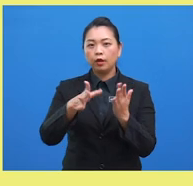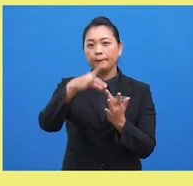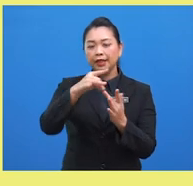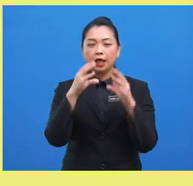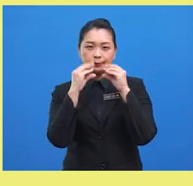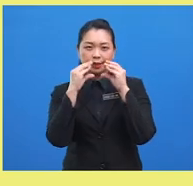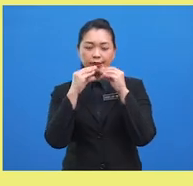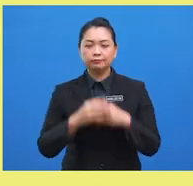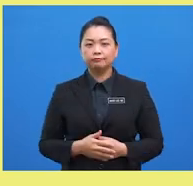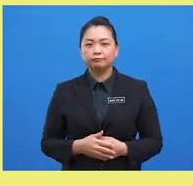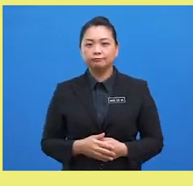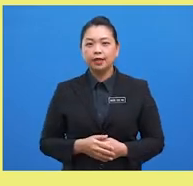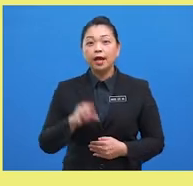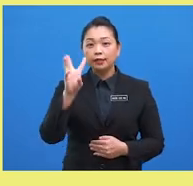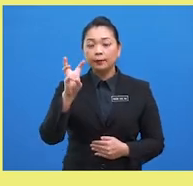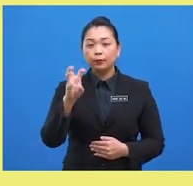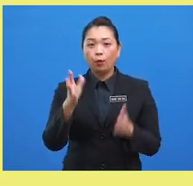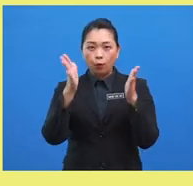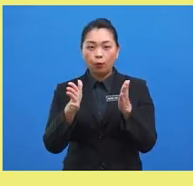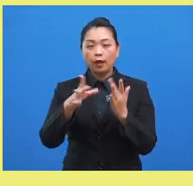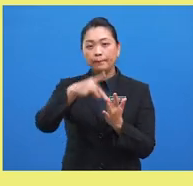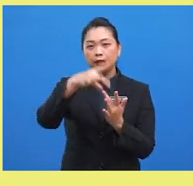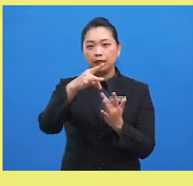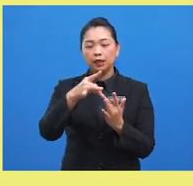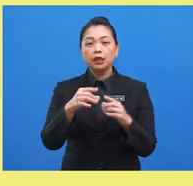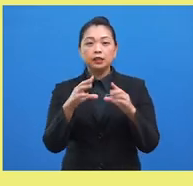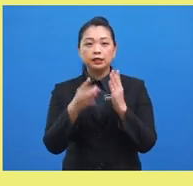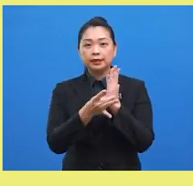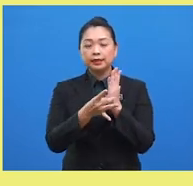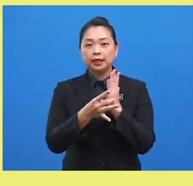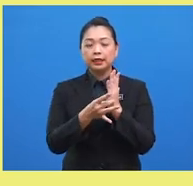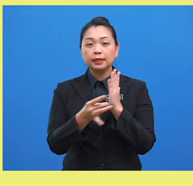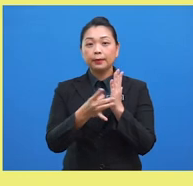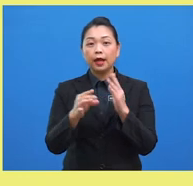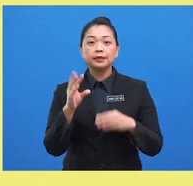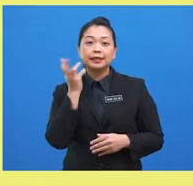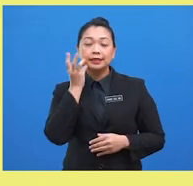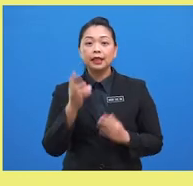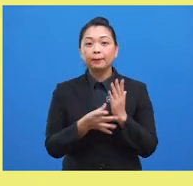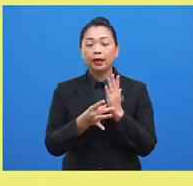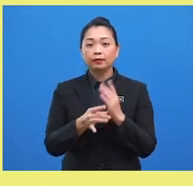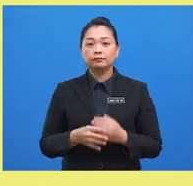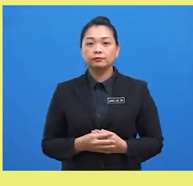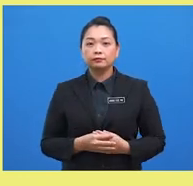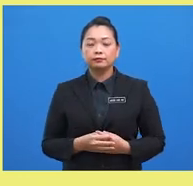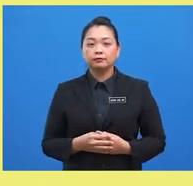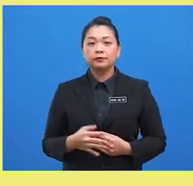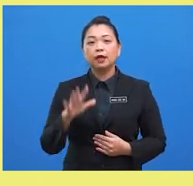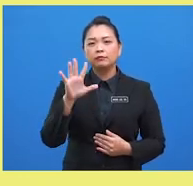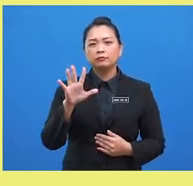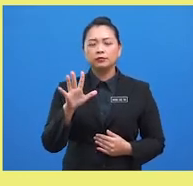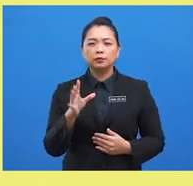burger, 60 orang memilih nasi lemak, 5 orang memilih burger dan